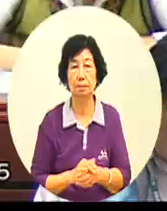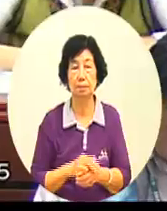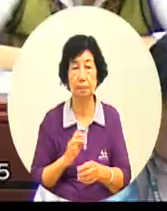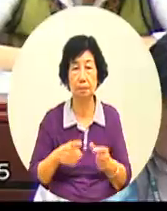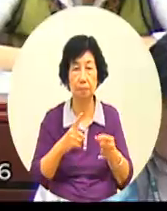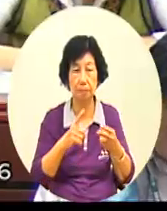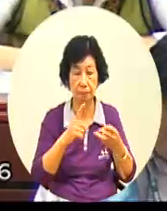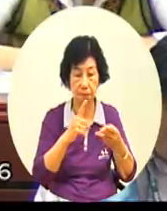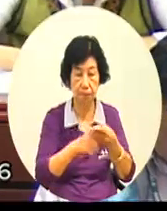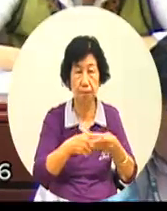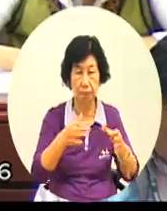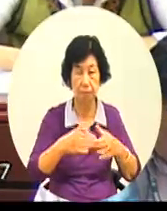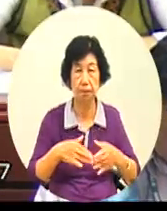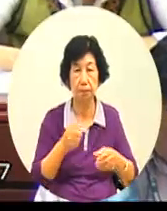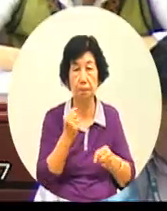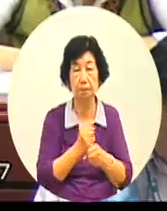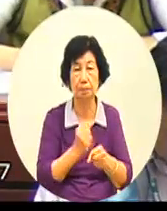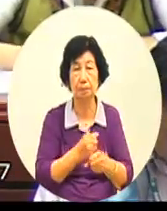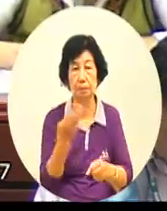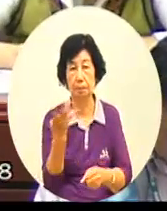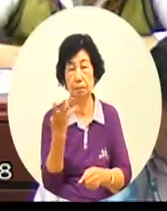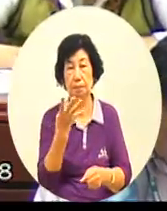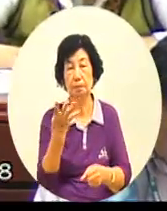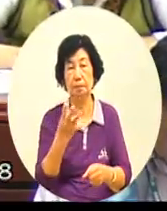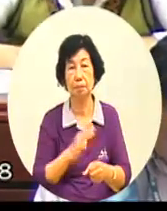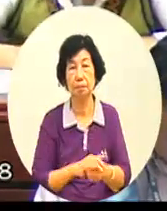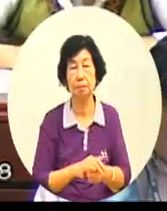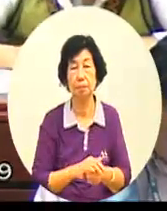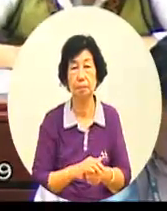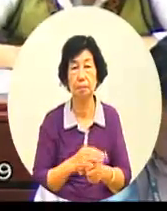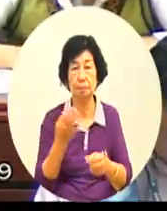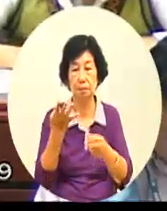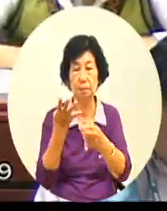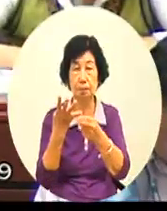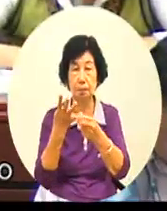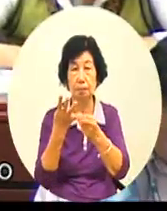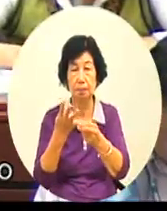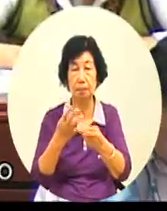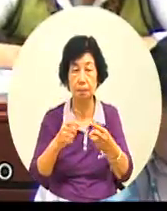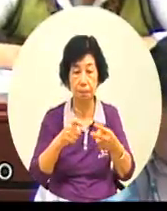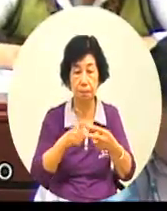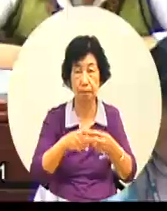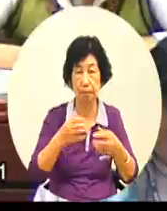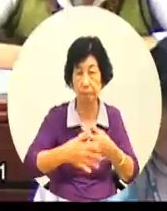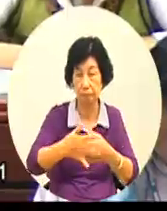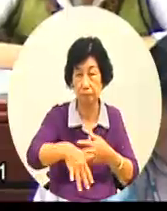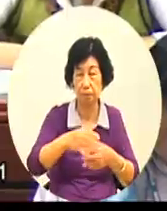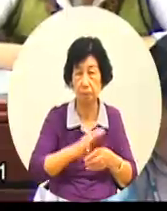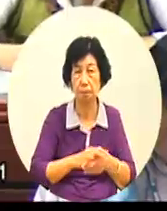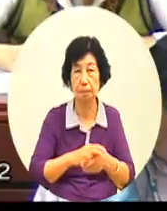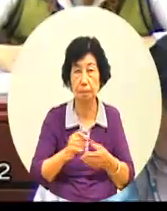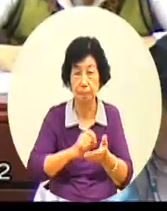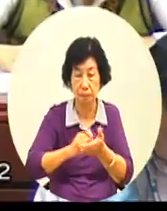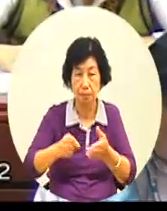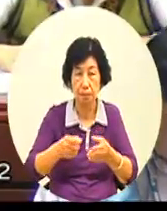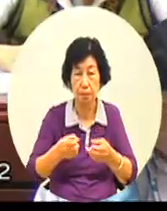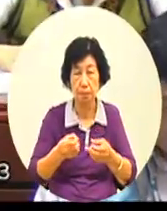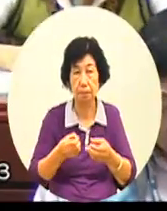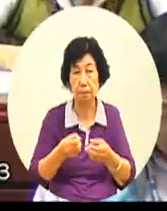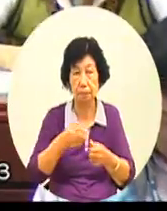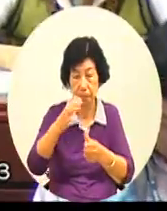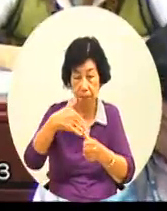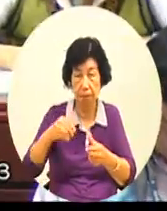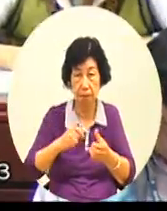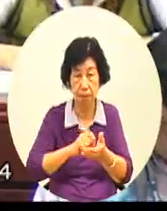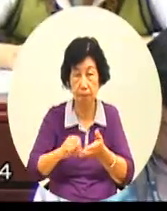有四项工作，唯一一项还没完成的就是我们的工程的发包，就是我们的景观